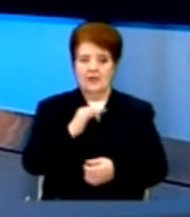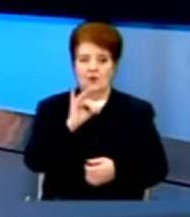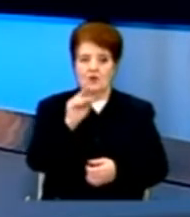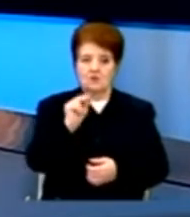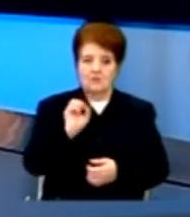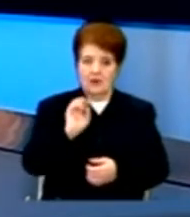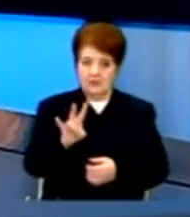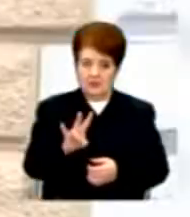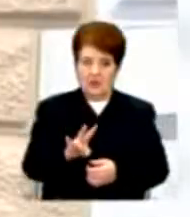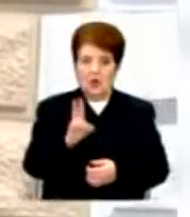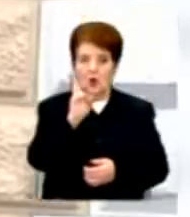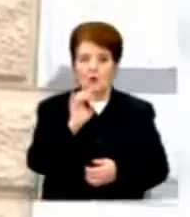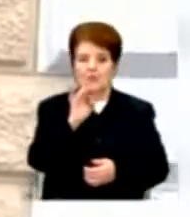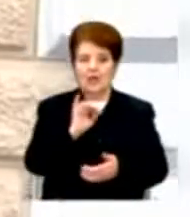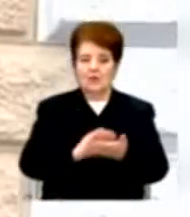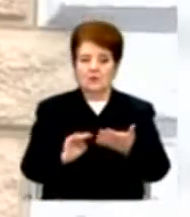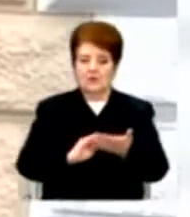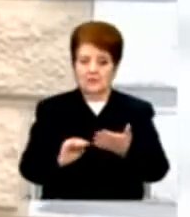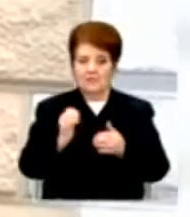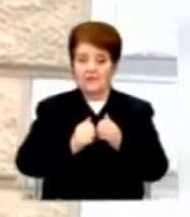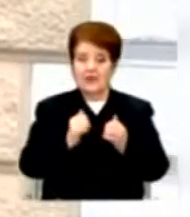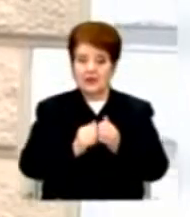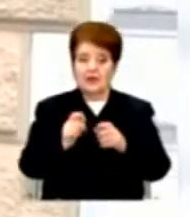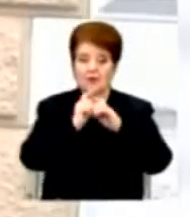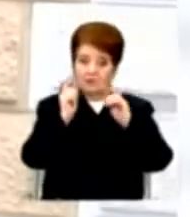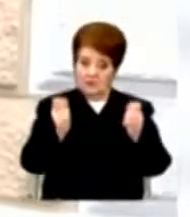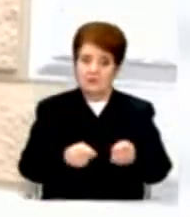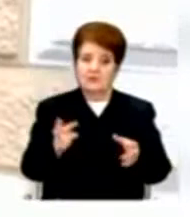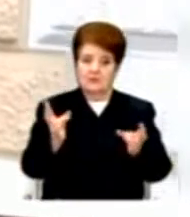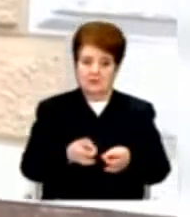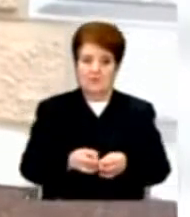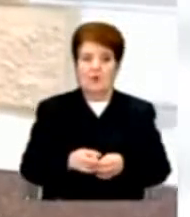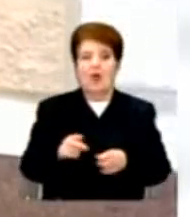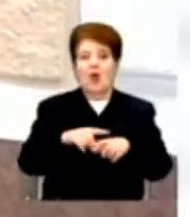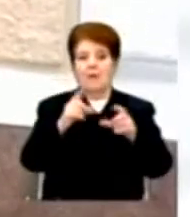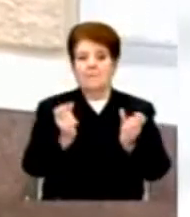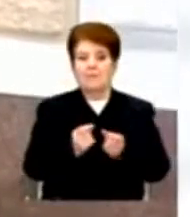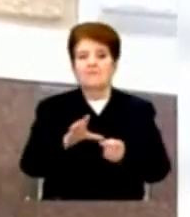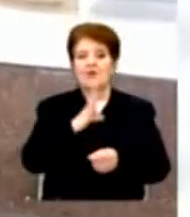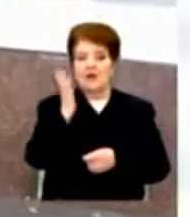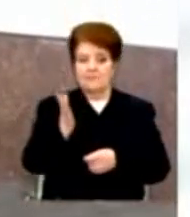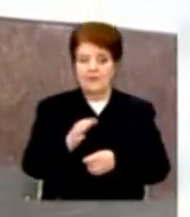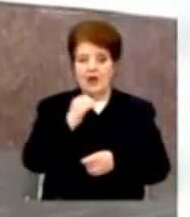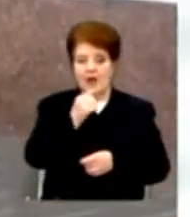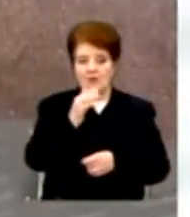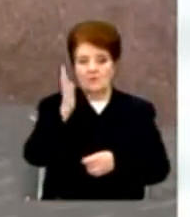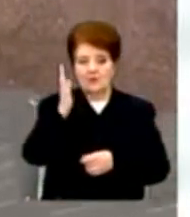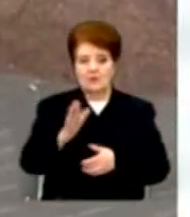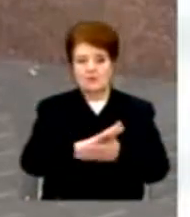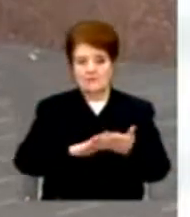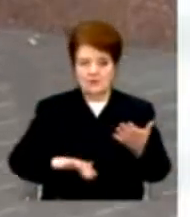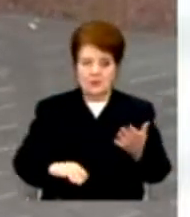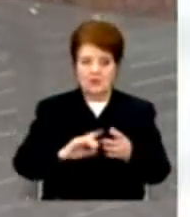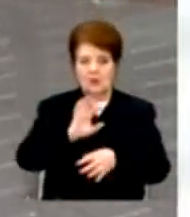Ceban. Codreanu a scris că de Crăciun fiecare merită un cadou, iar foarfeca și panglica îi vor fi de folos anul viitor lui Ceban pentru